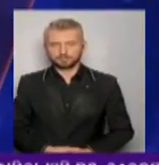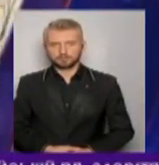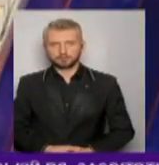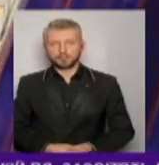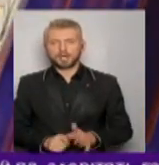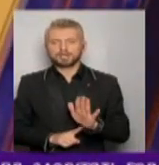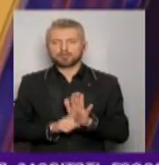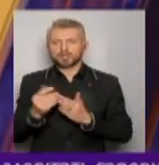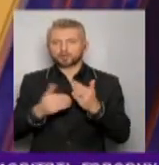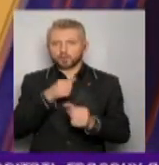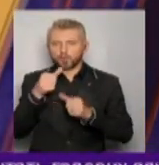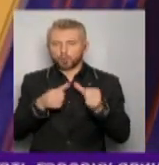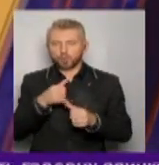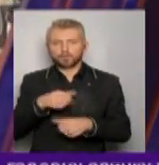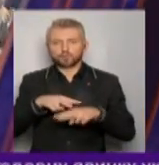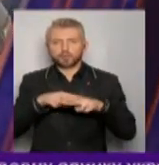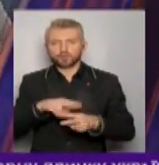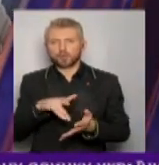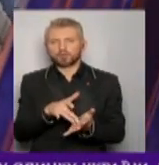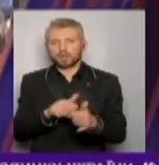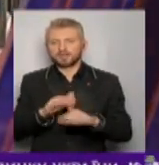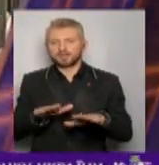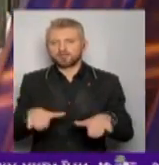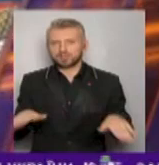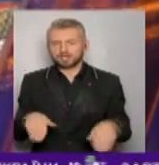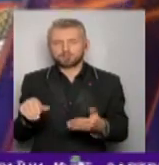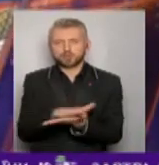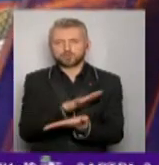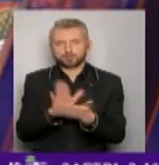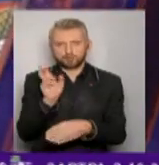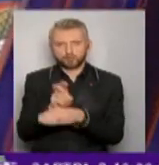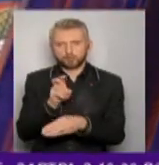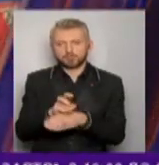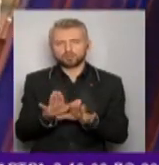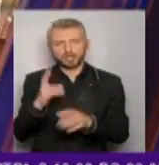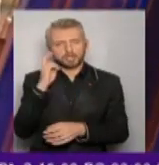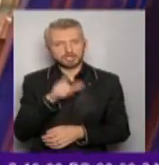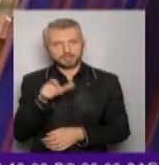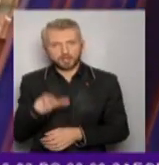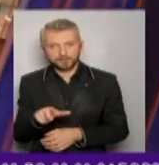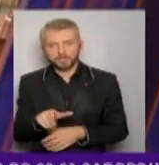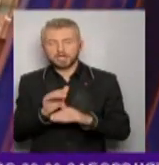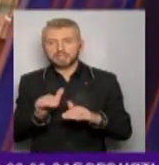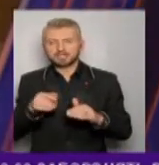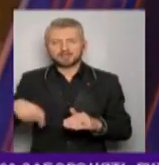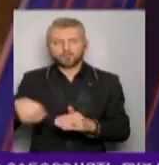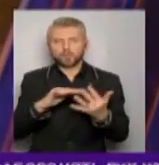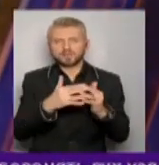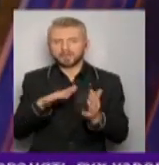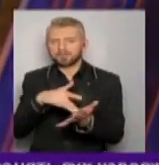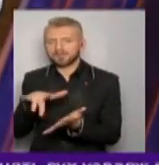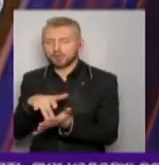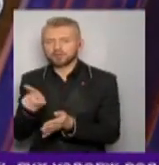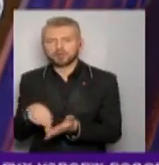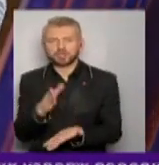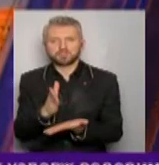З початку нового року в столичні комунальні дитячі садки безкоштовно ходитимуть лише кияни. Діти з навколишніх сіл і містечок теж